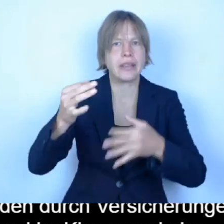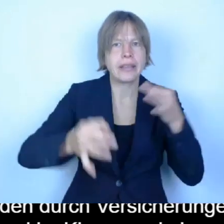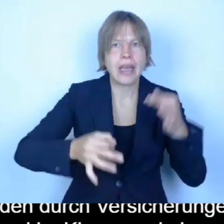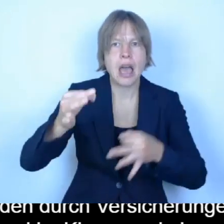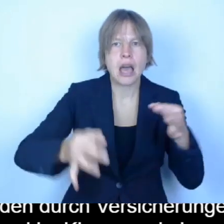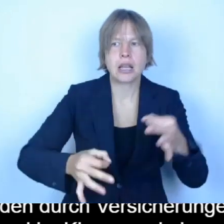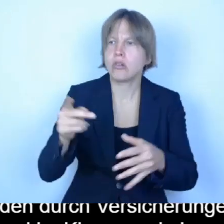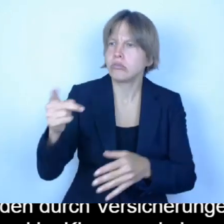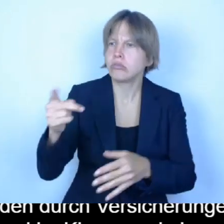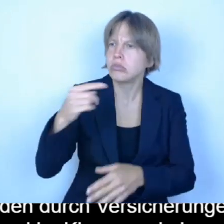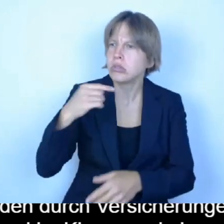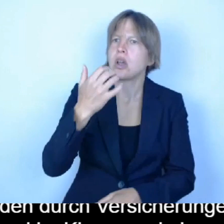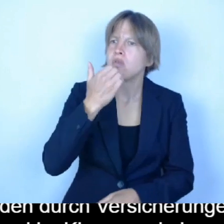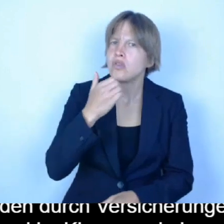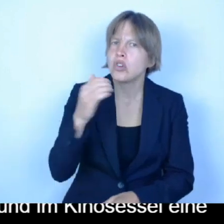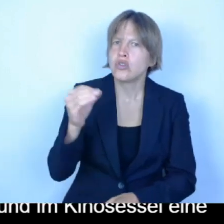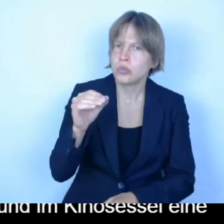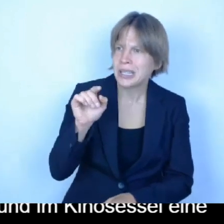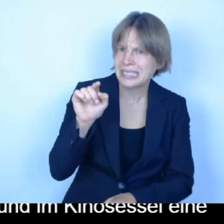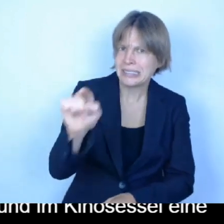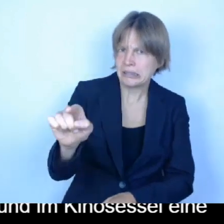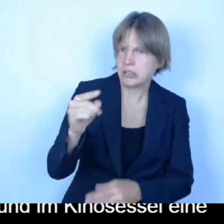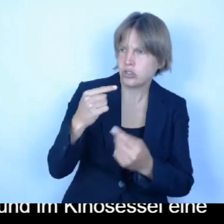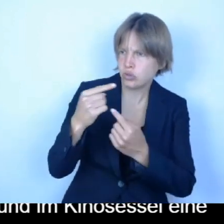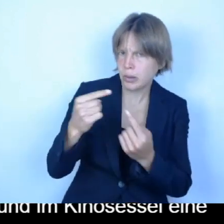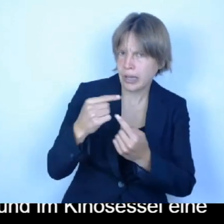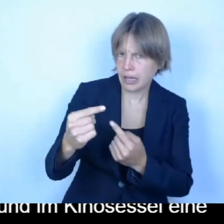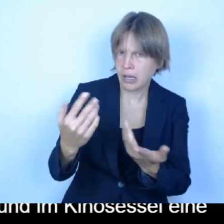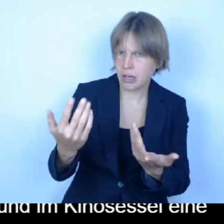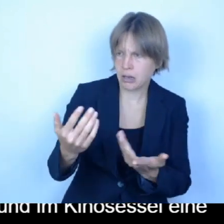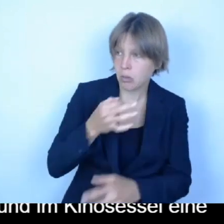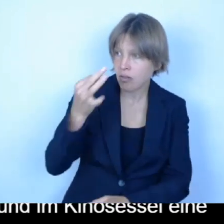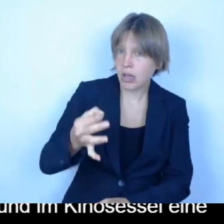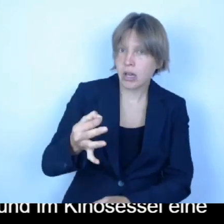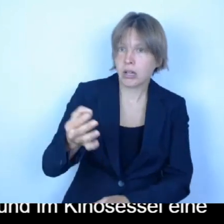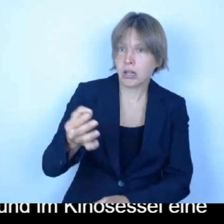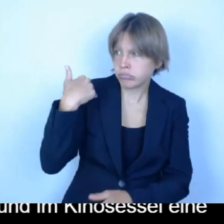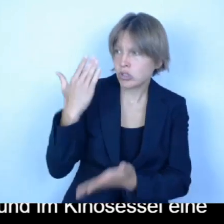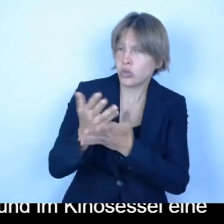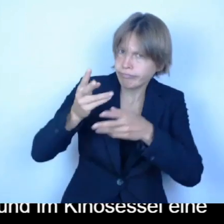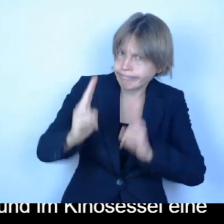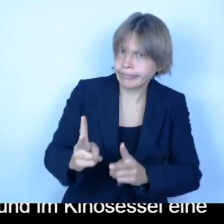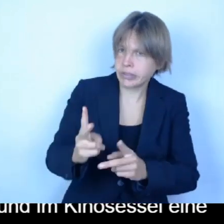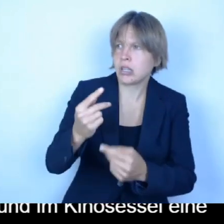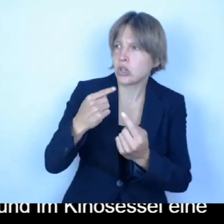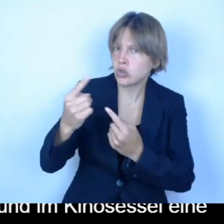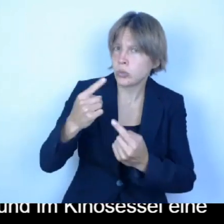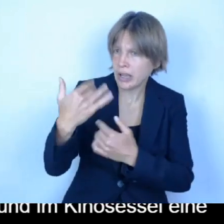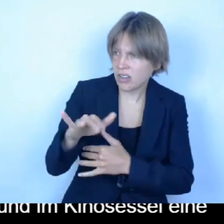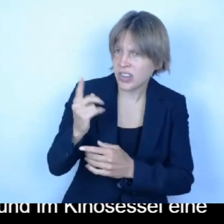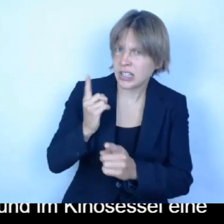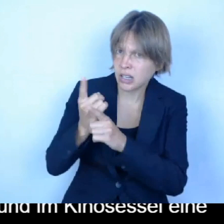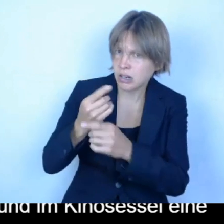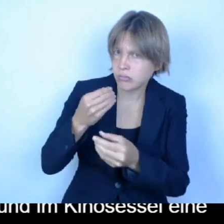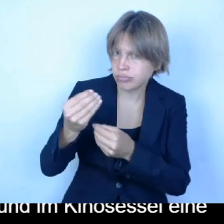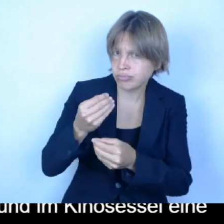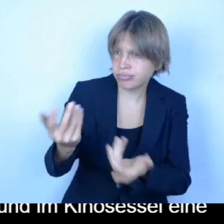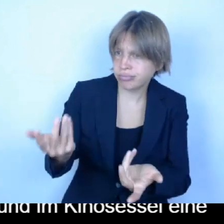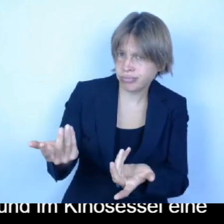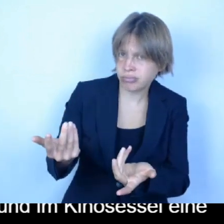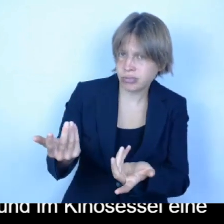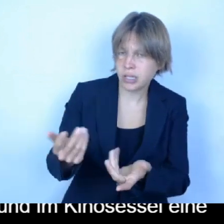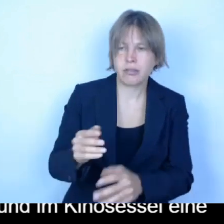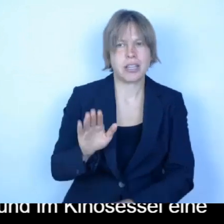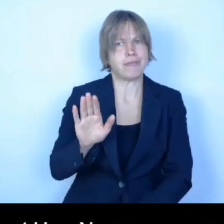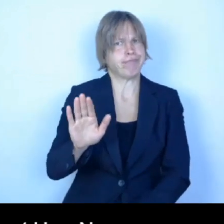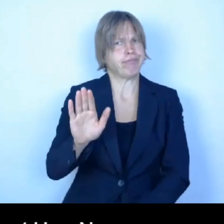Gespräch? Seine Vorstellung war ja auch, dass man eben die Theaterferien jetzt nimmt und dann schon, wenn die Sommerferien bei uns beginnen,